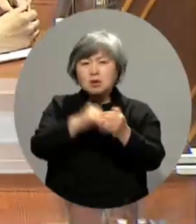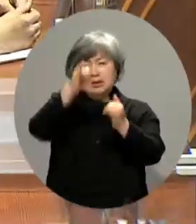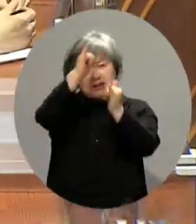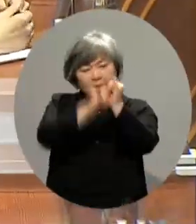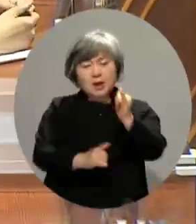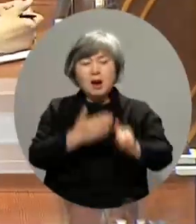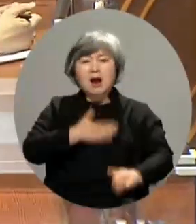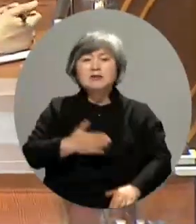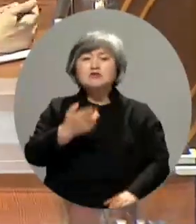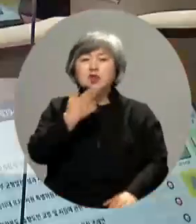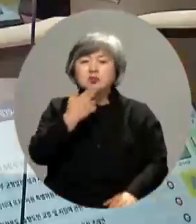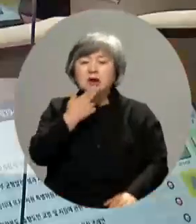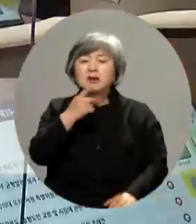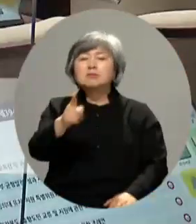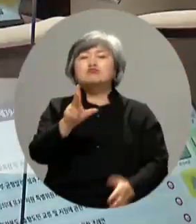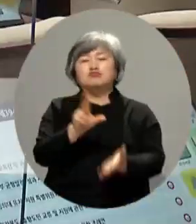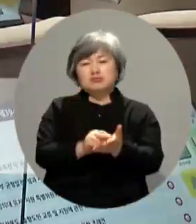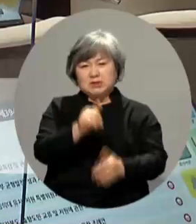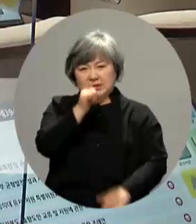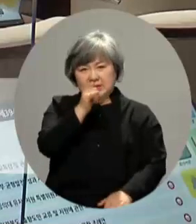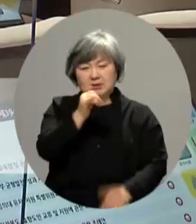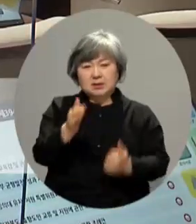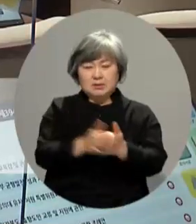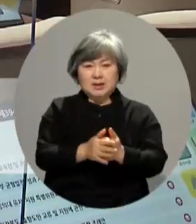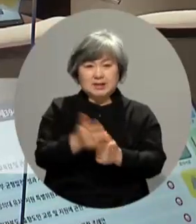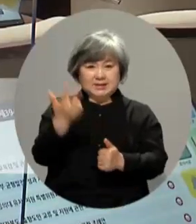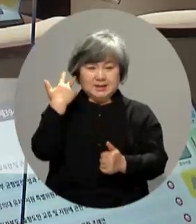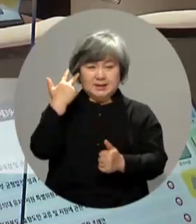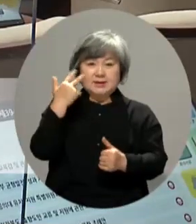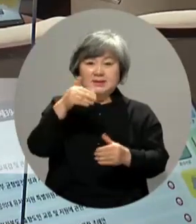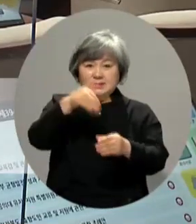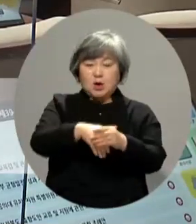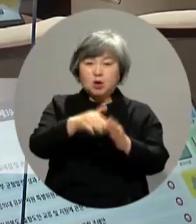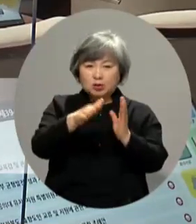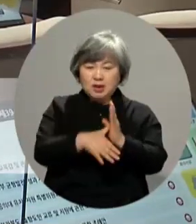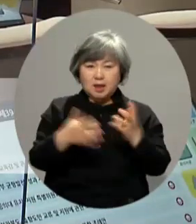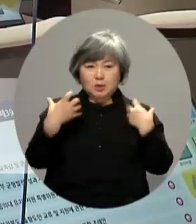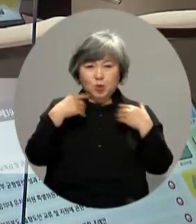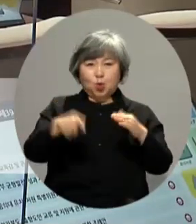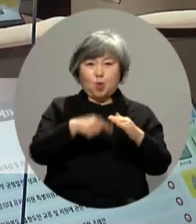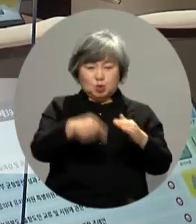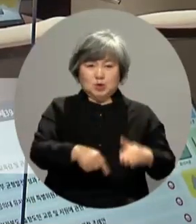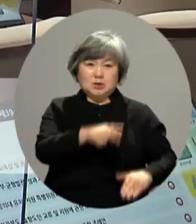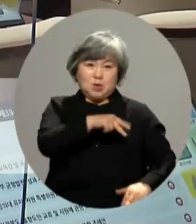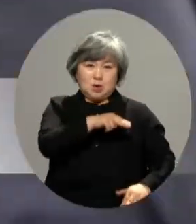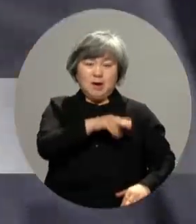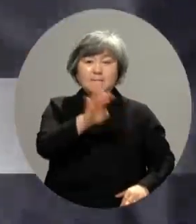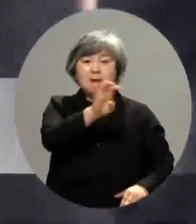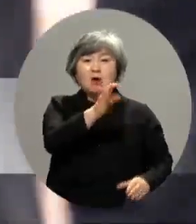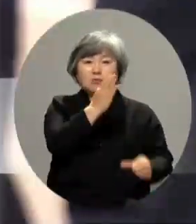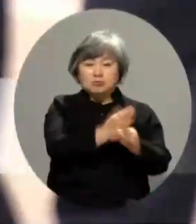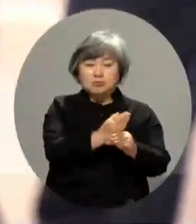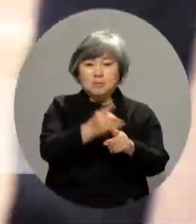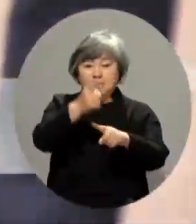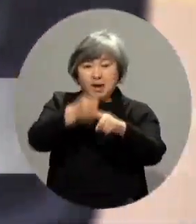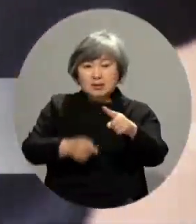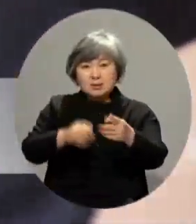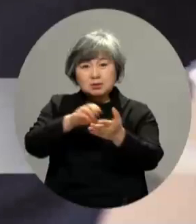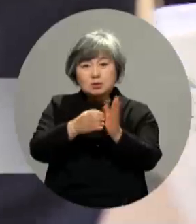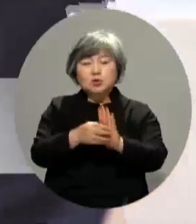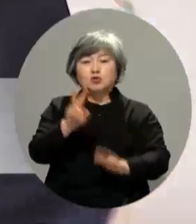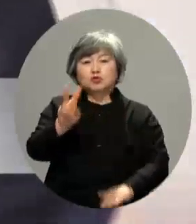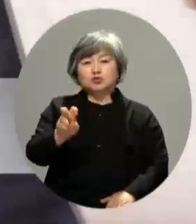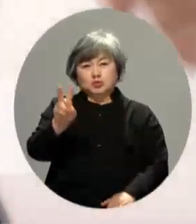알 수 없다는 문제점이 있습니다 한편 지난 지방선거에서 도내에서는 도의원 40명 가운데 절반 이상인